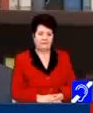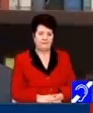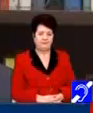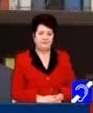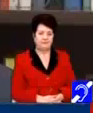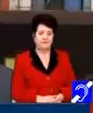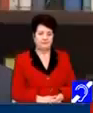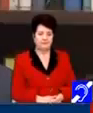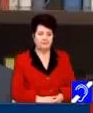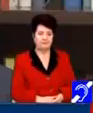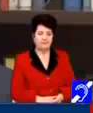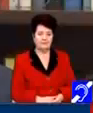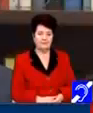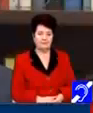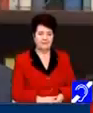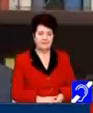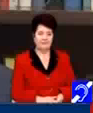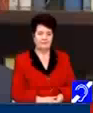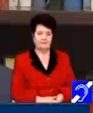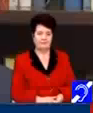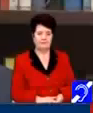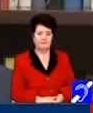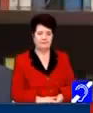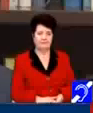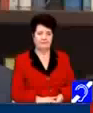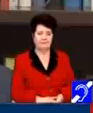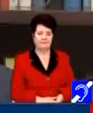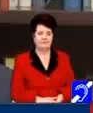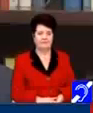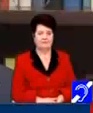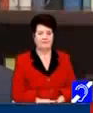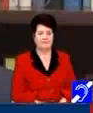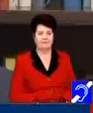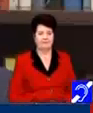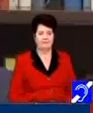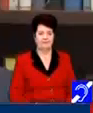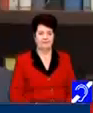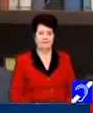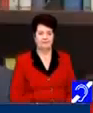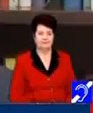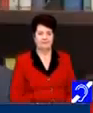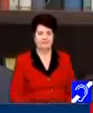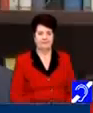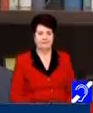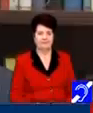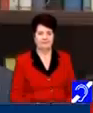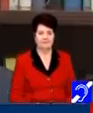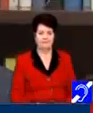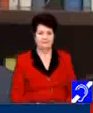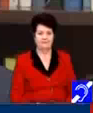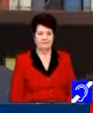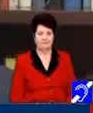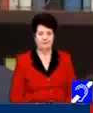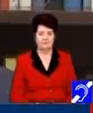미국의 4대 전략자산 전개 결코 용인하지 않겠다. 이런 대미 메시지